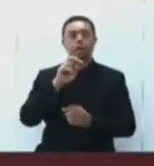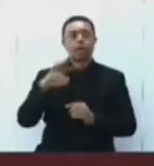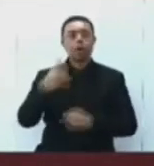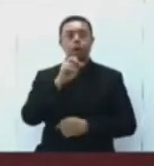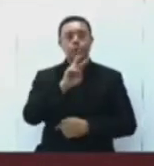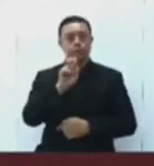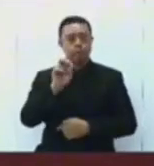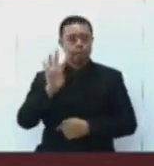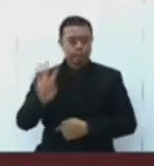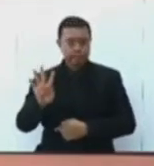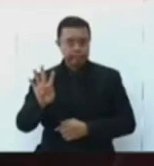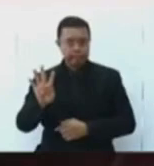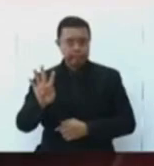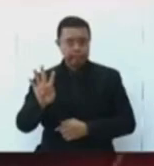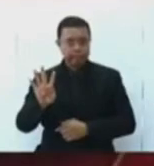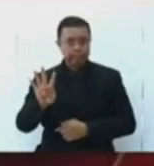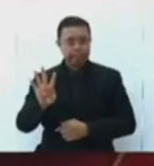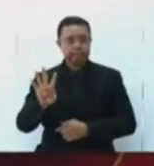tahun